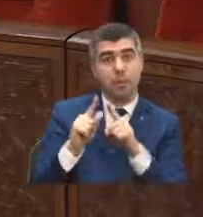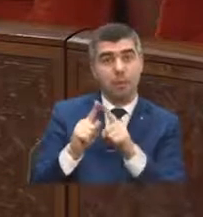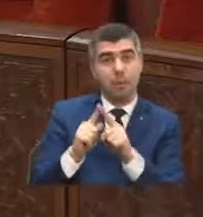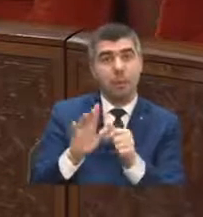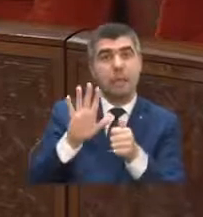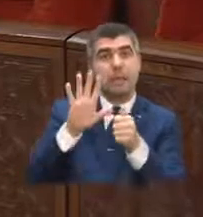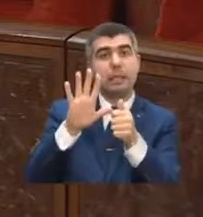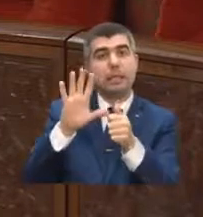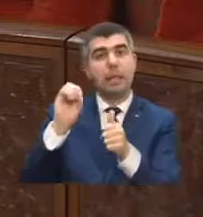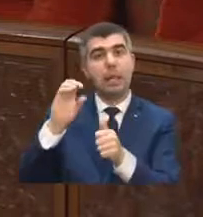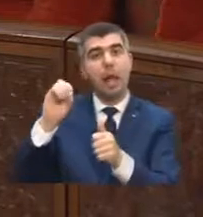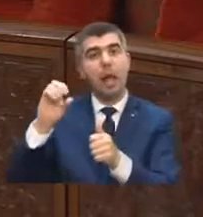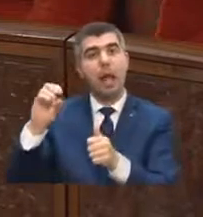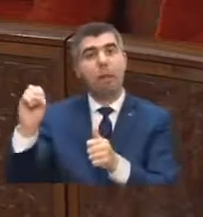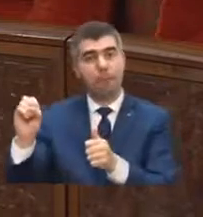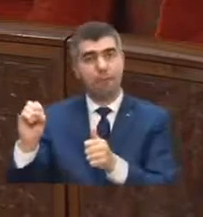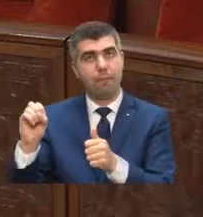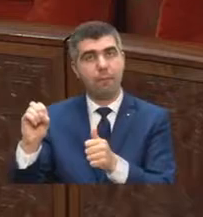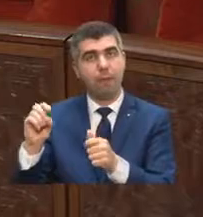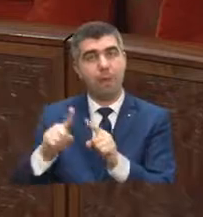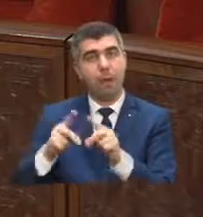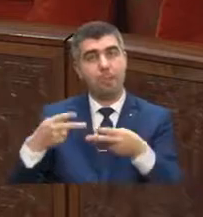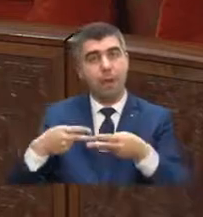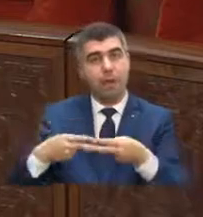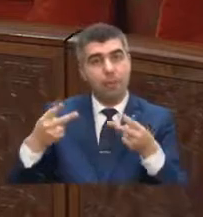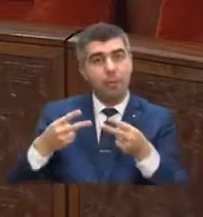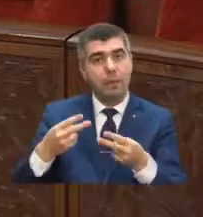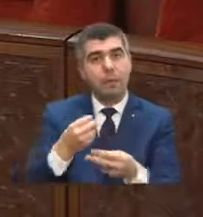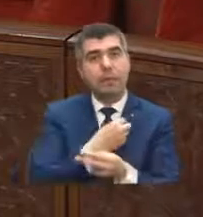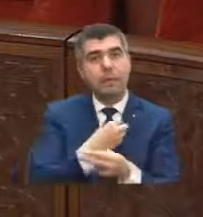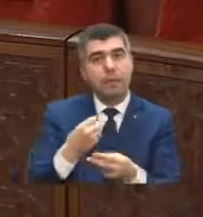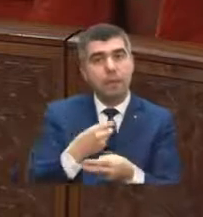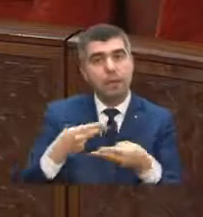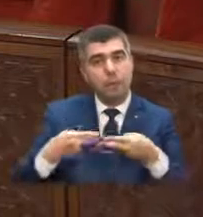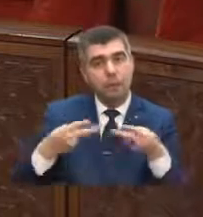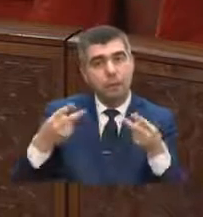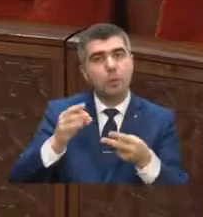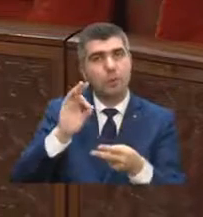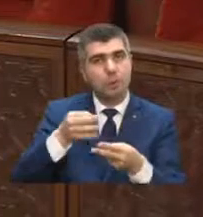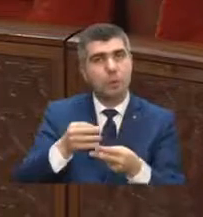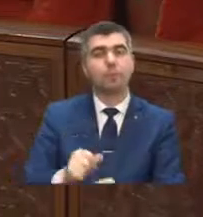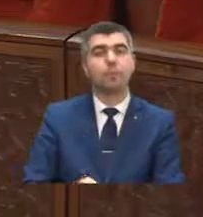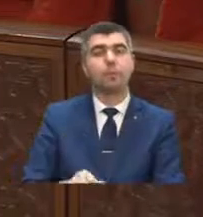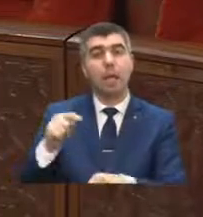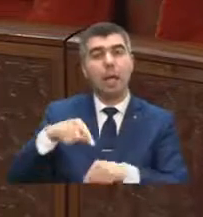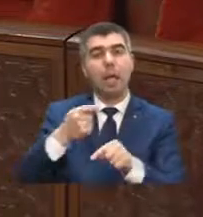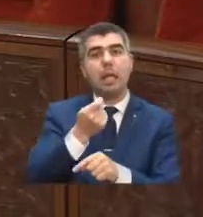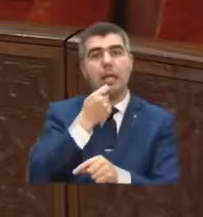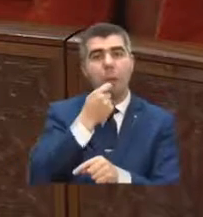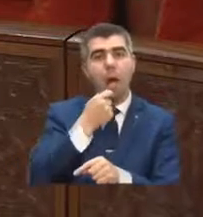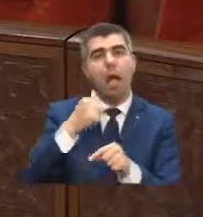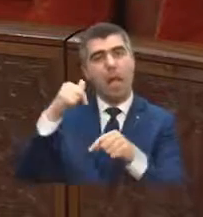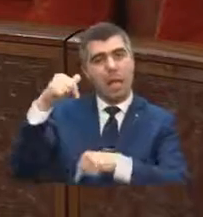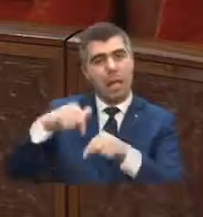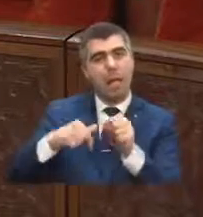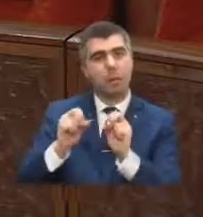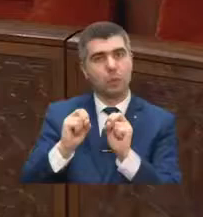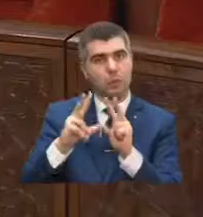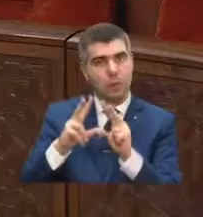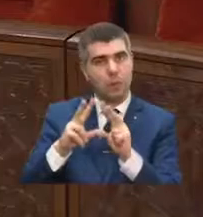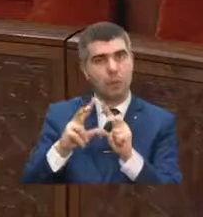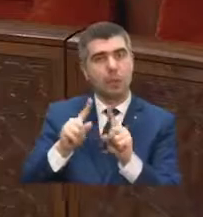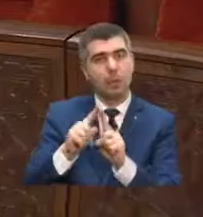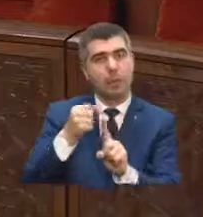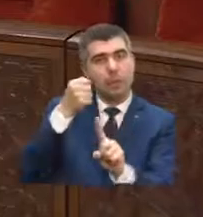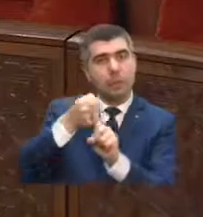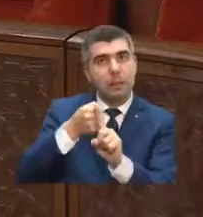60,000 اللي درناها للمهنيين ديال الصحه. اللقاح متوفر، الدواء كذلك متوفر، هذا هو الدور اللي خصها